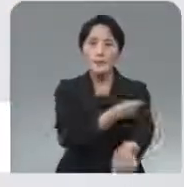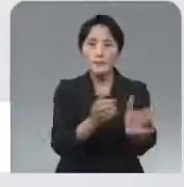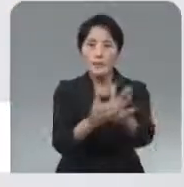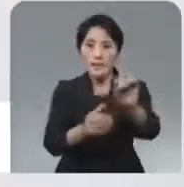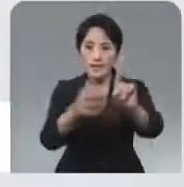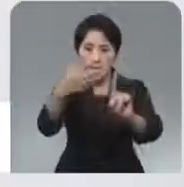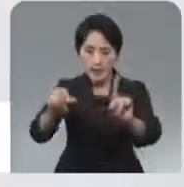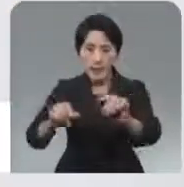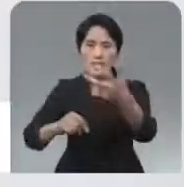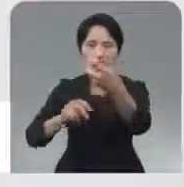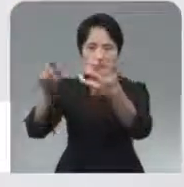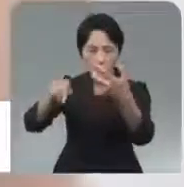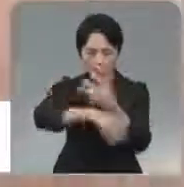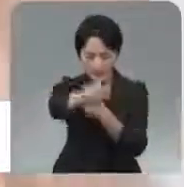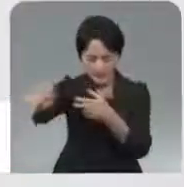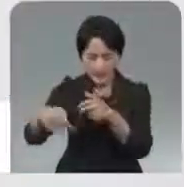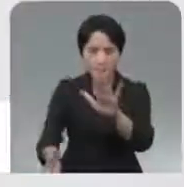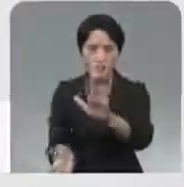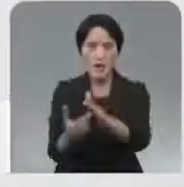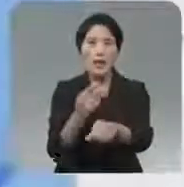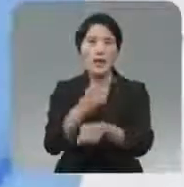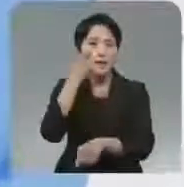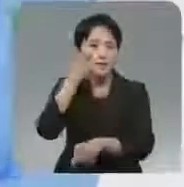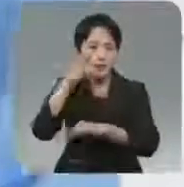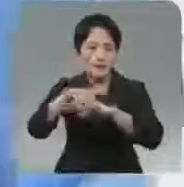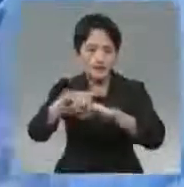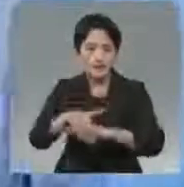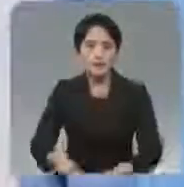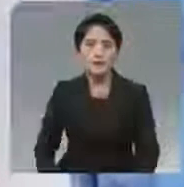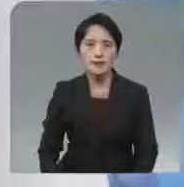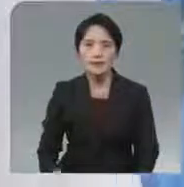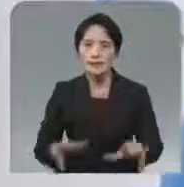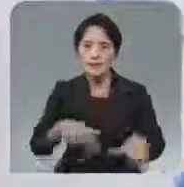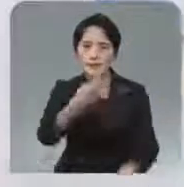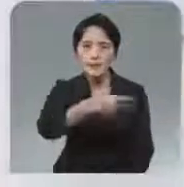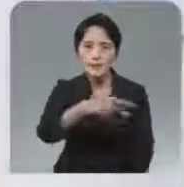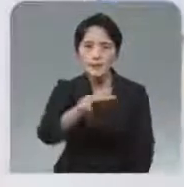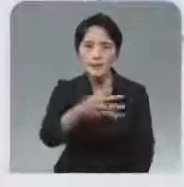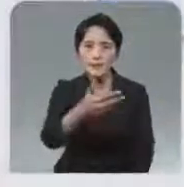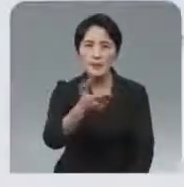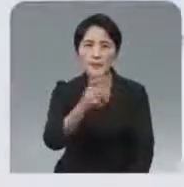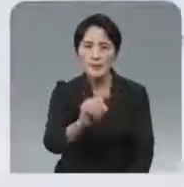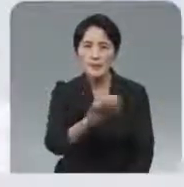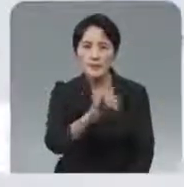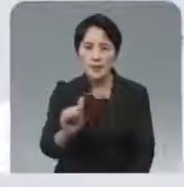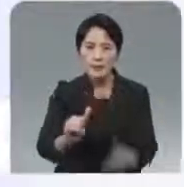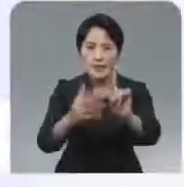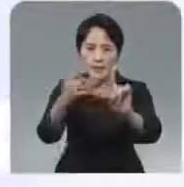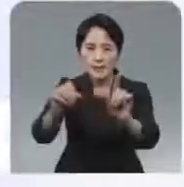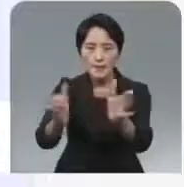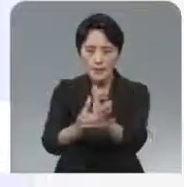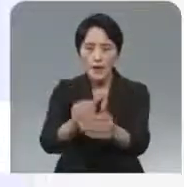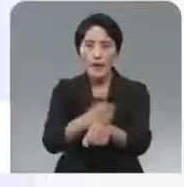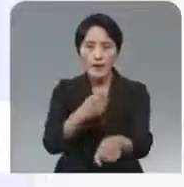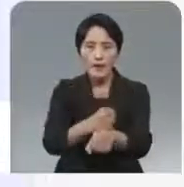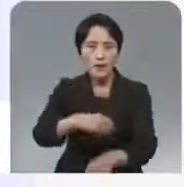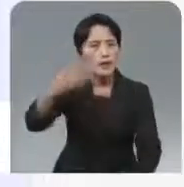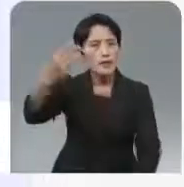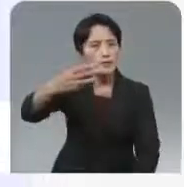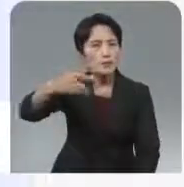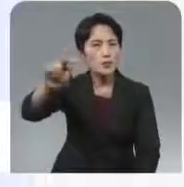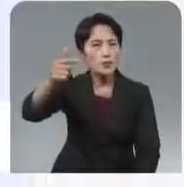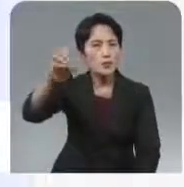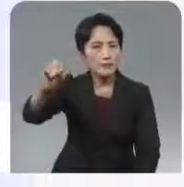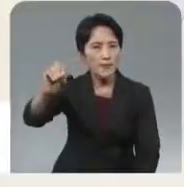et 28 5% honte achevé leur schéma vaccinal l exécutif prévoit d'augmenter le taux de primes aux vacciner c'est à